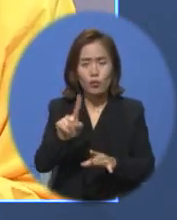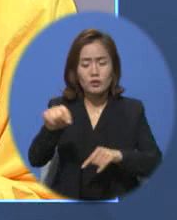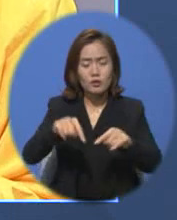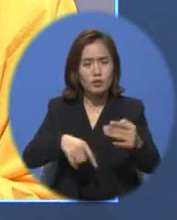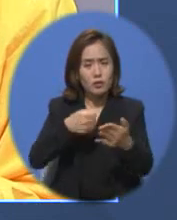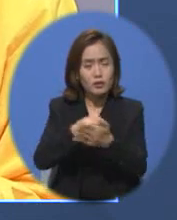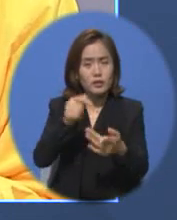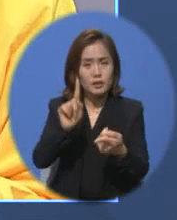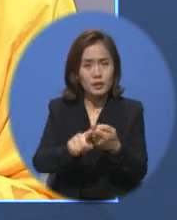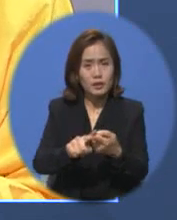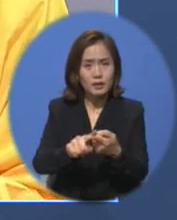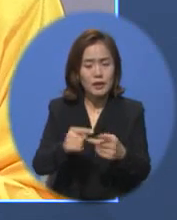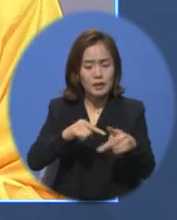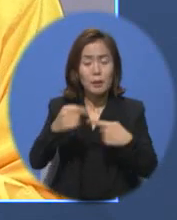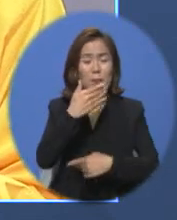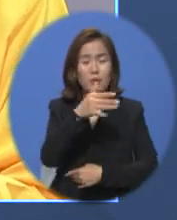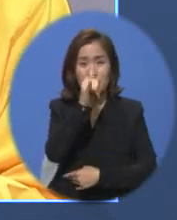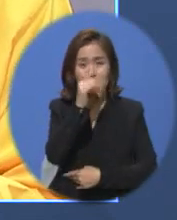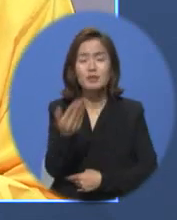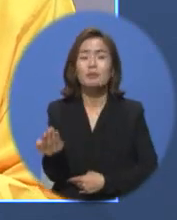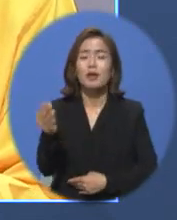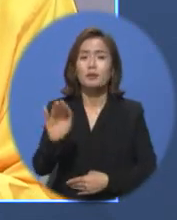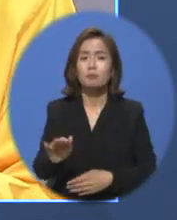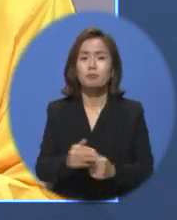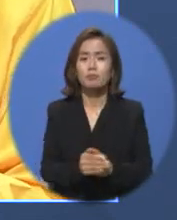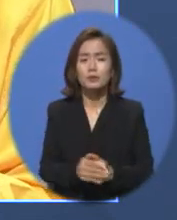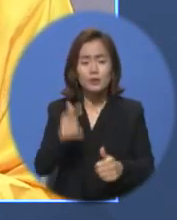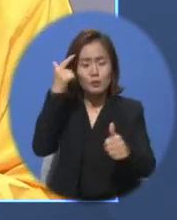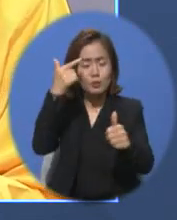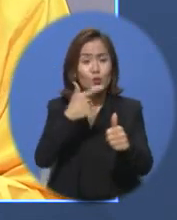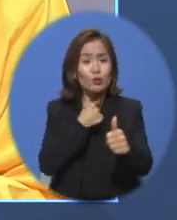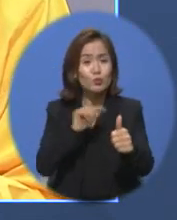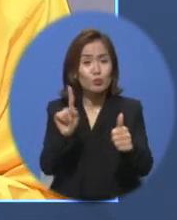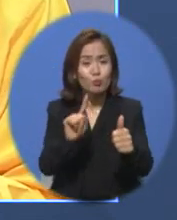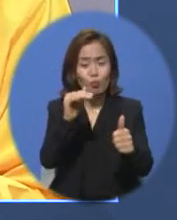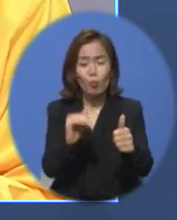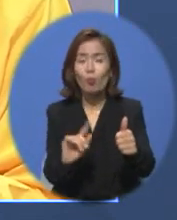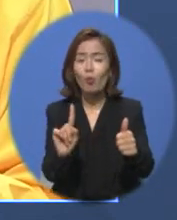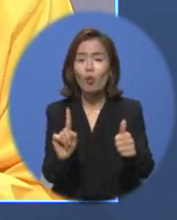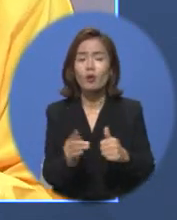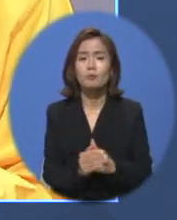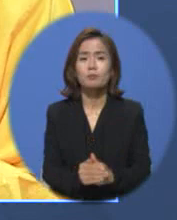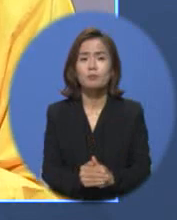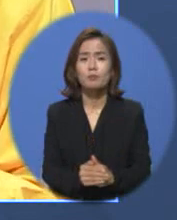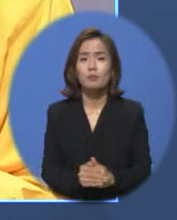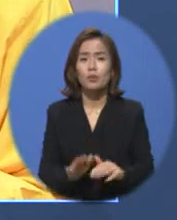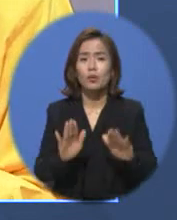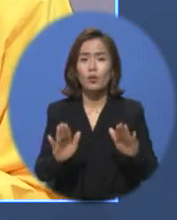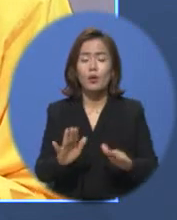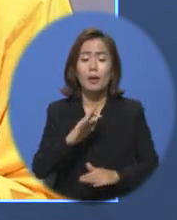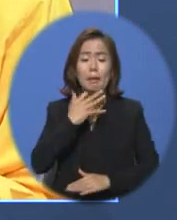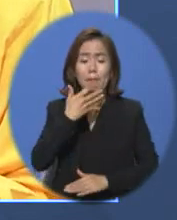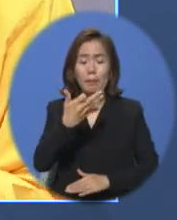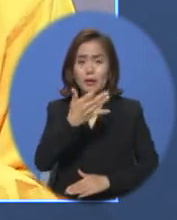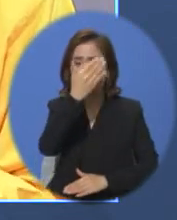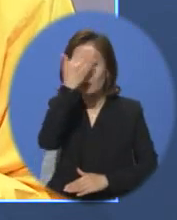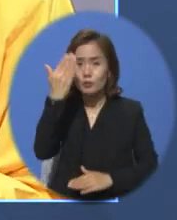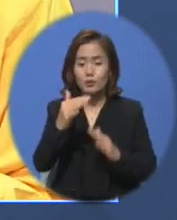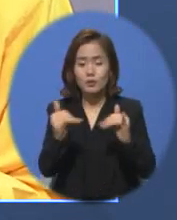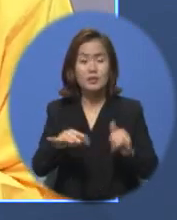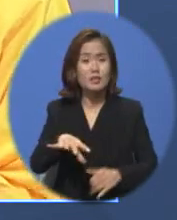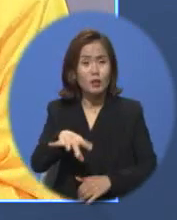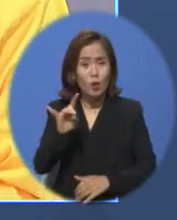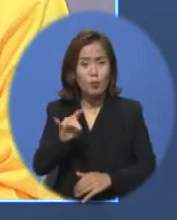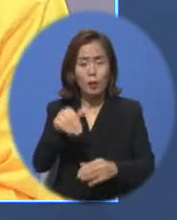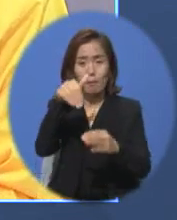민주당의정치적 결정에대해어느정도이해는하지만,진정으로부끄러운일이라고비판했다.제질문은이것입니다. 올해18세청년들